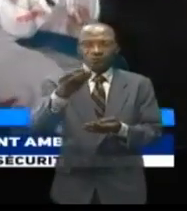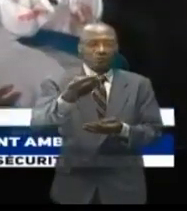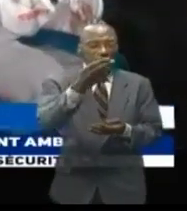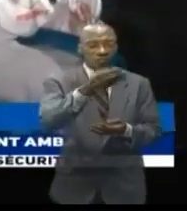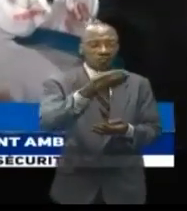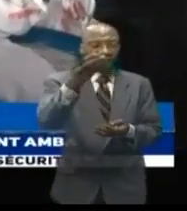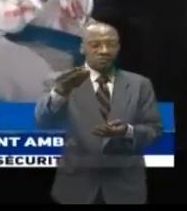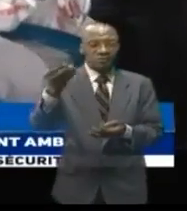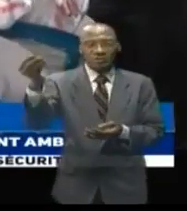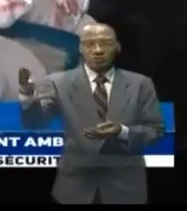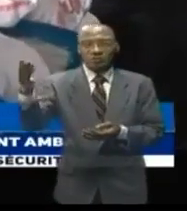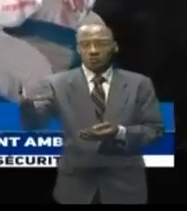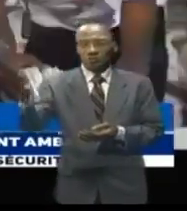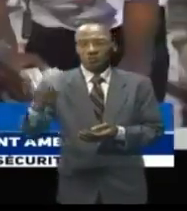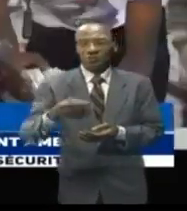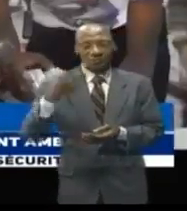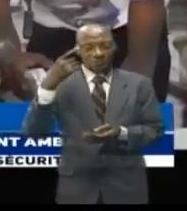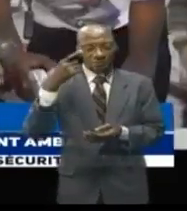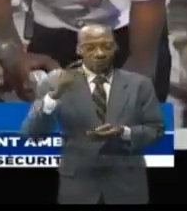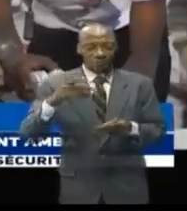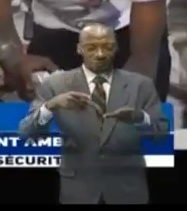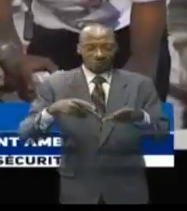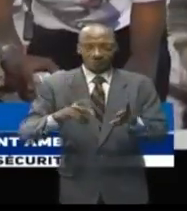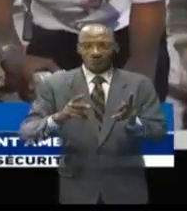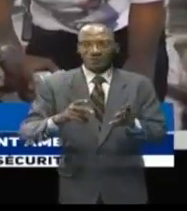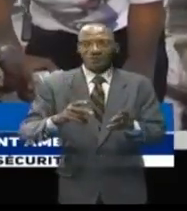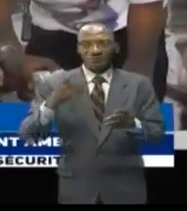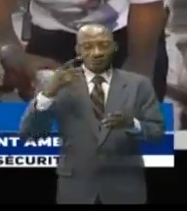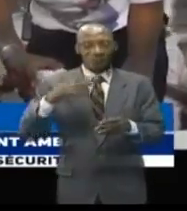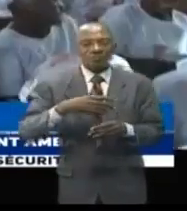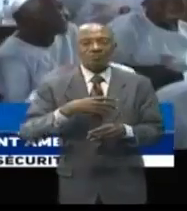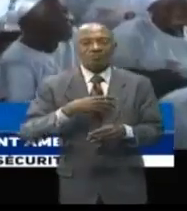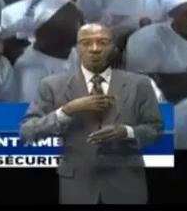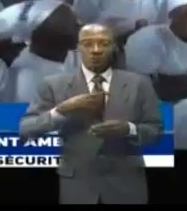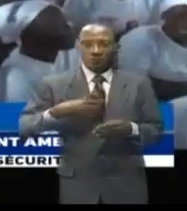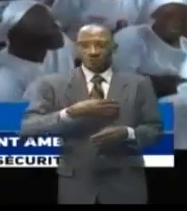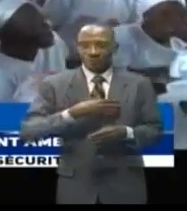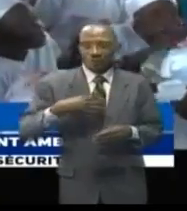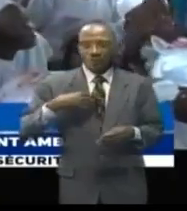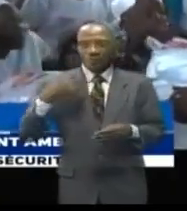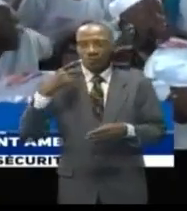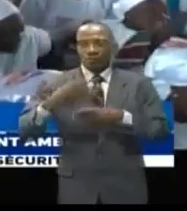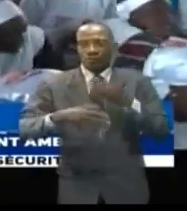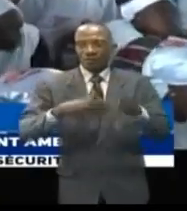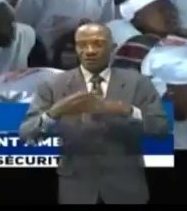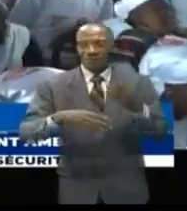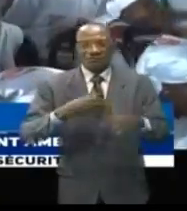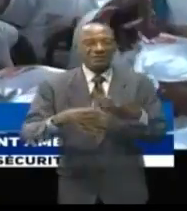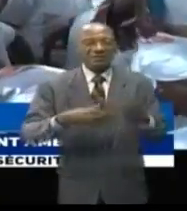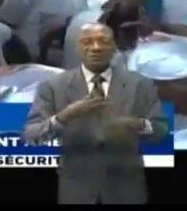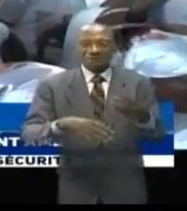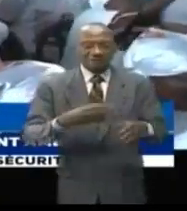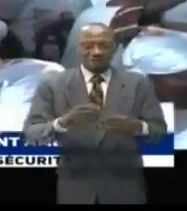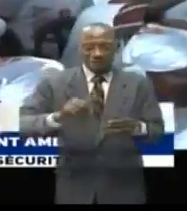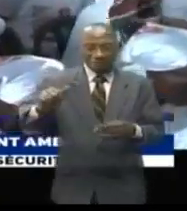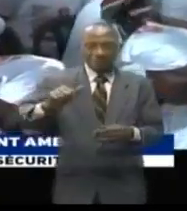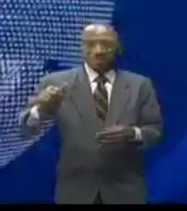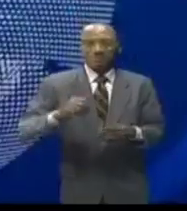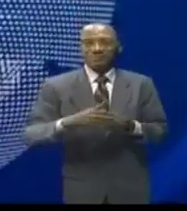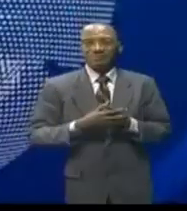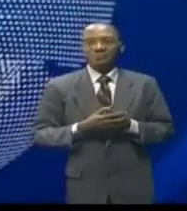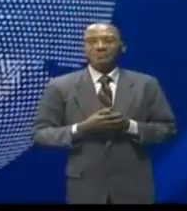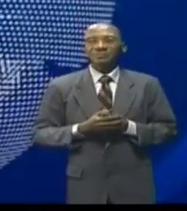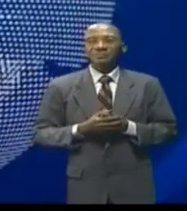devant leur permettre de relancer leur activité génératrice de revenir des revenus